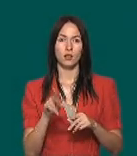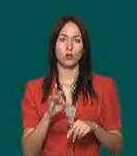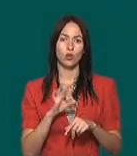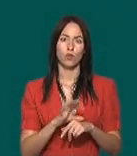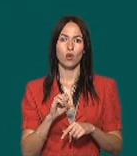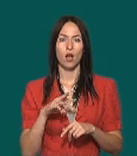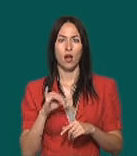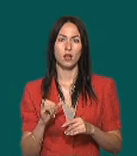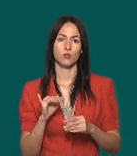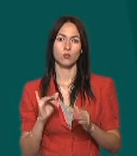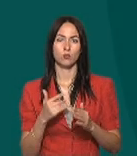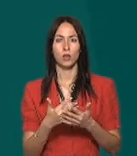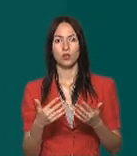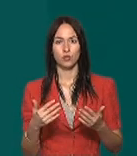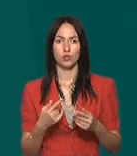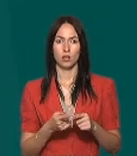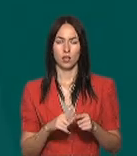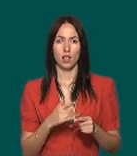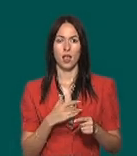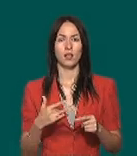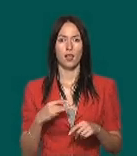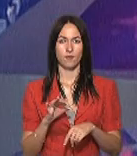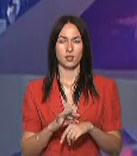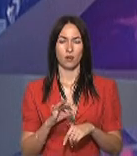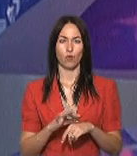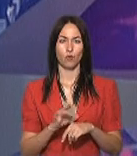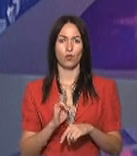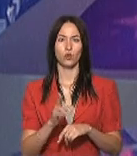там, чи на інші якісь там легеневі захворювання.